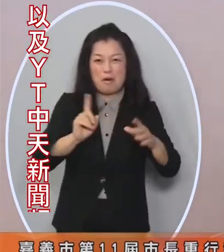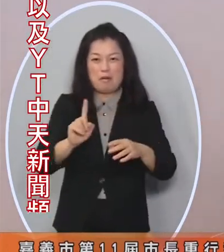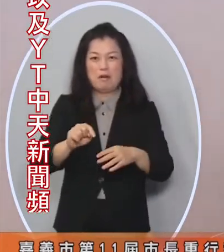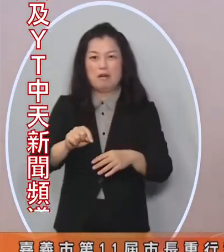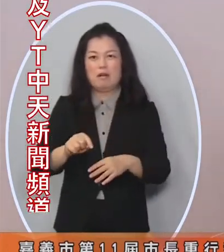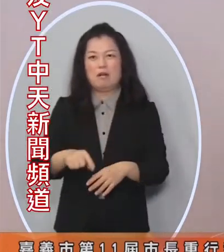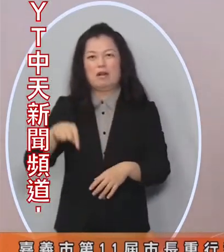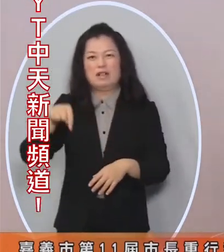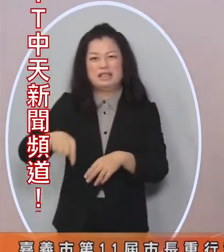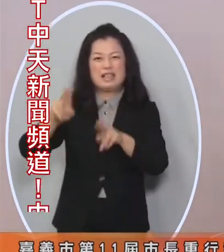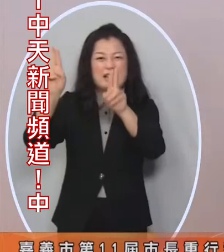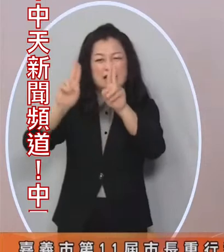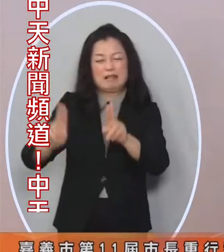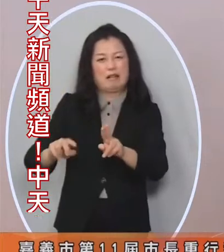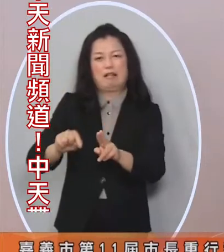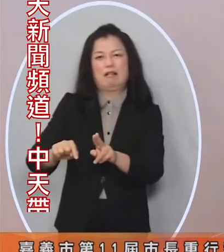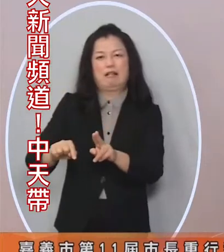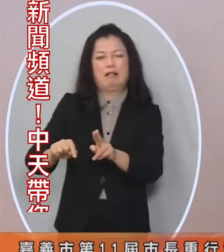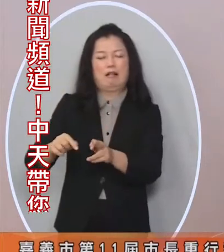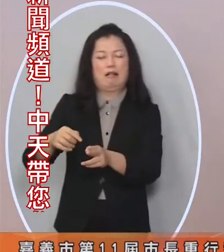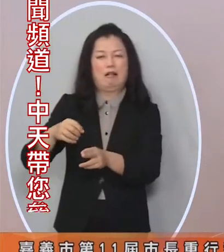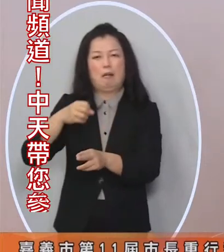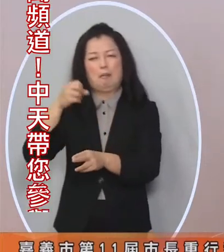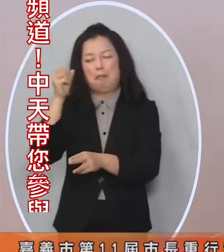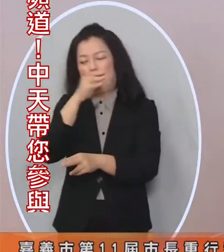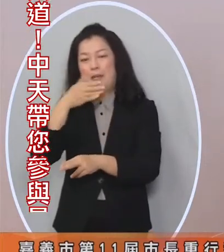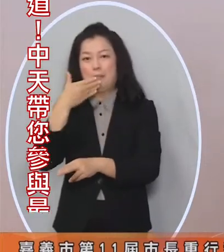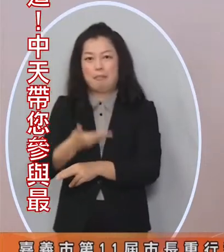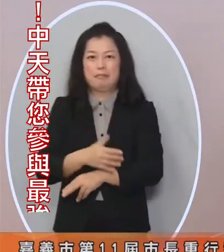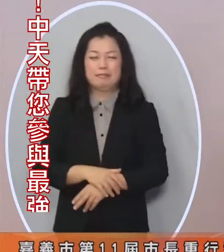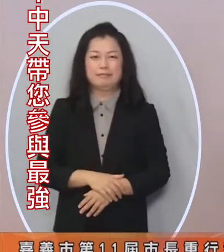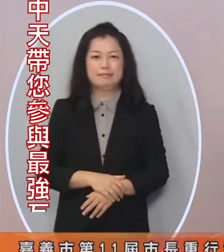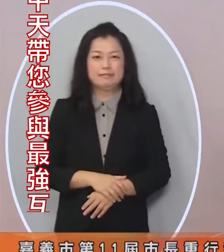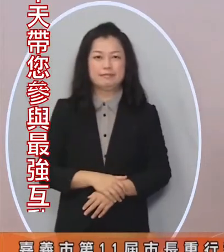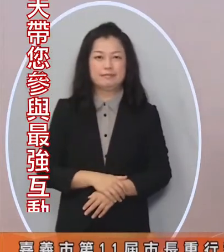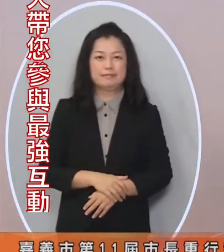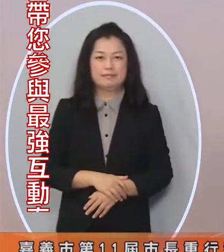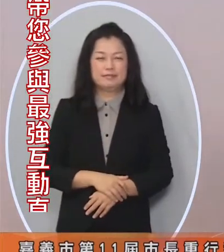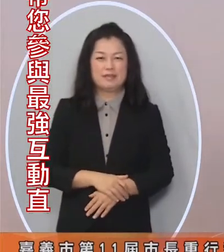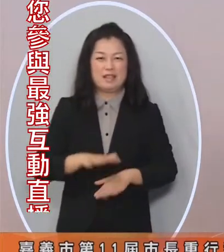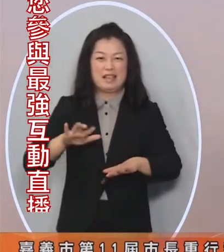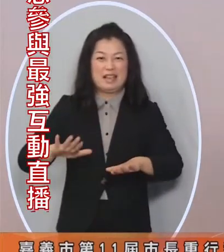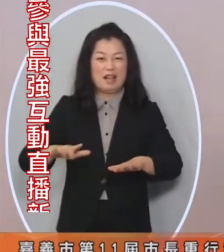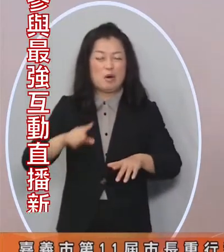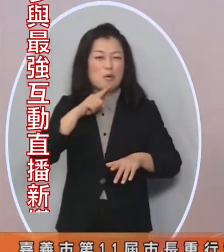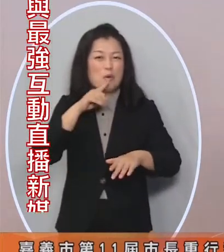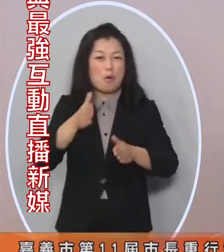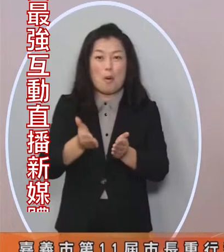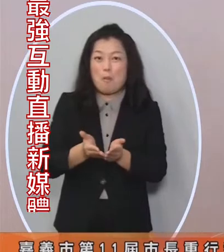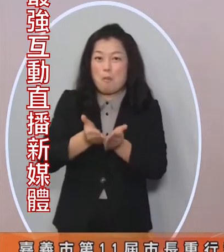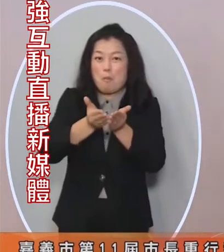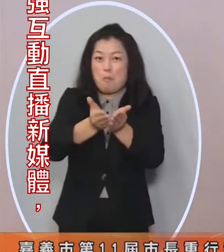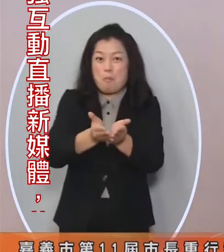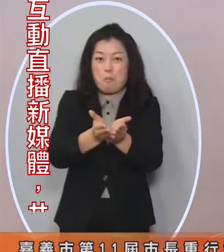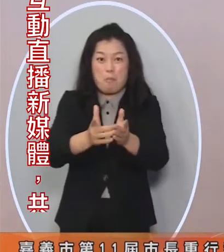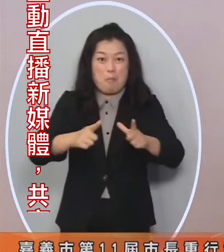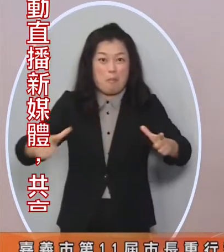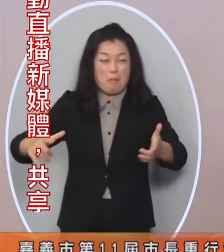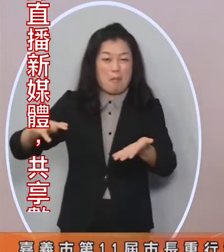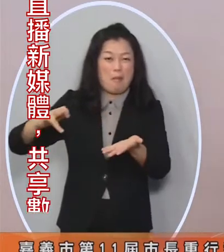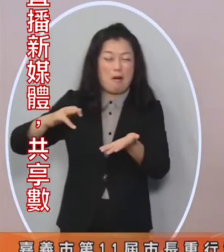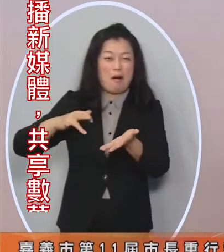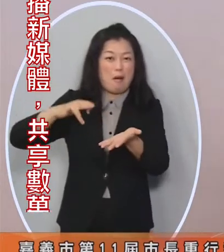子战拢输个输两摆。你即马你敢想了反防空母舰、防空母舰、辽宁